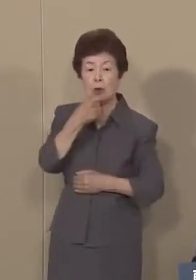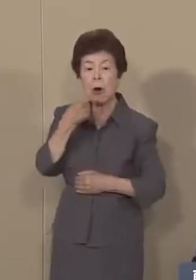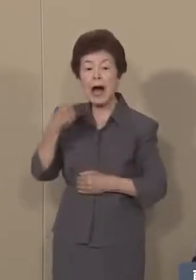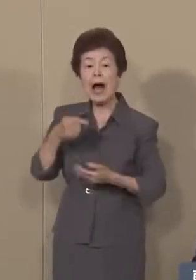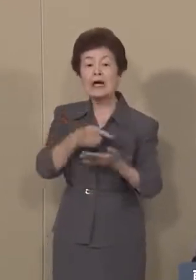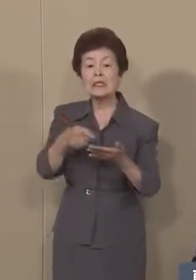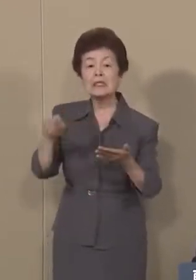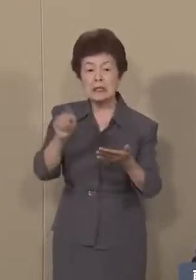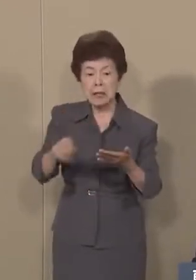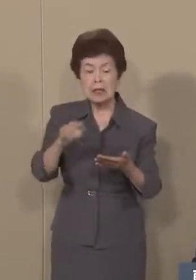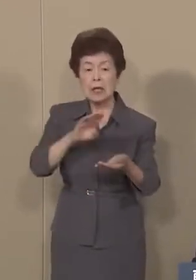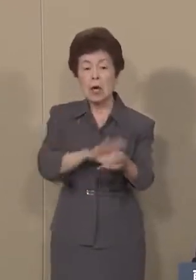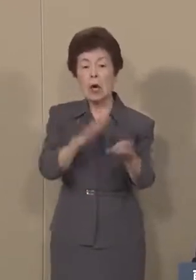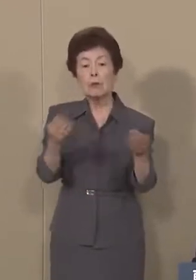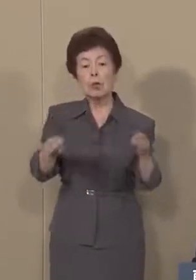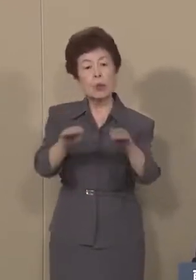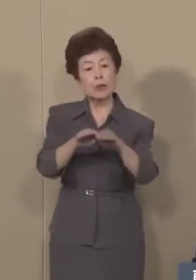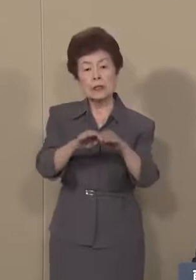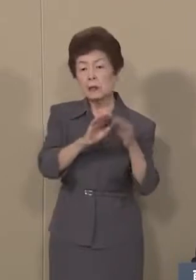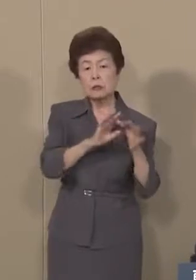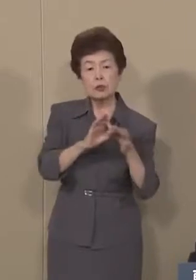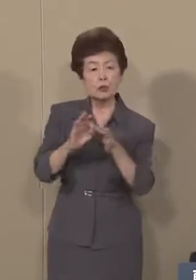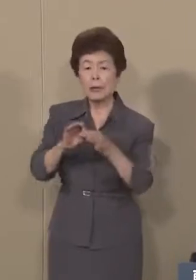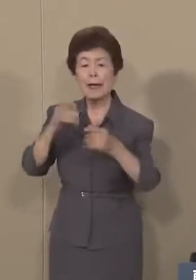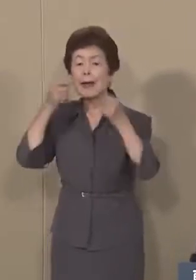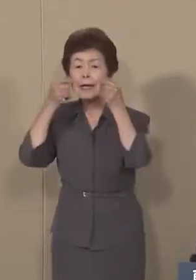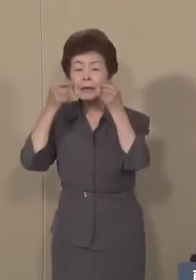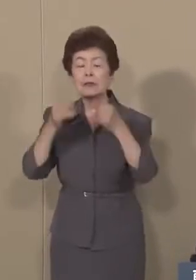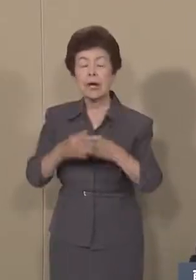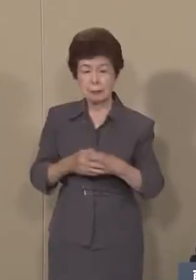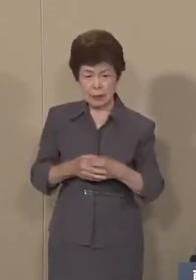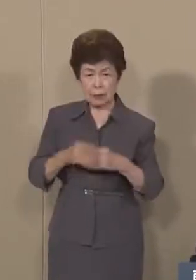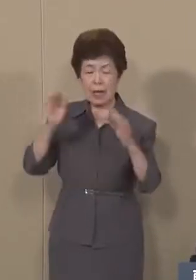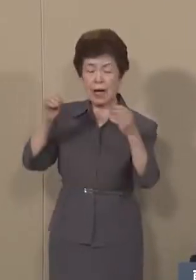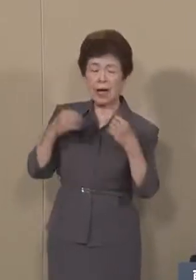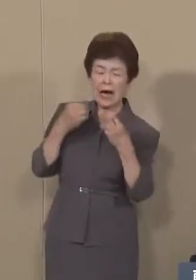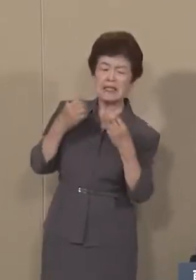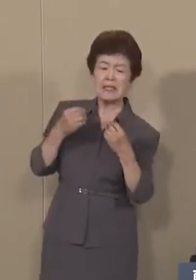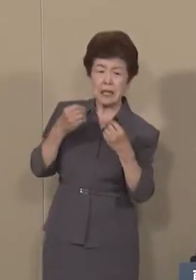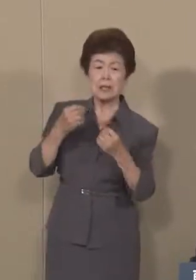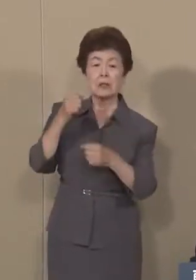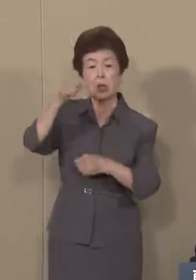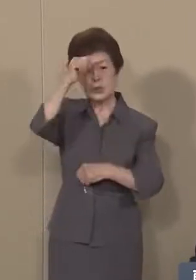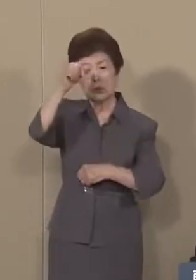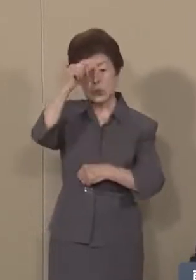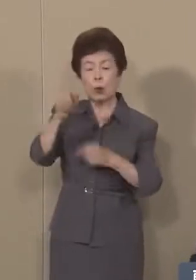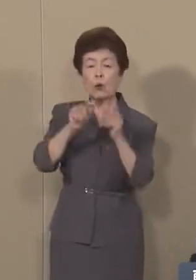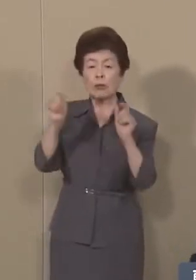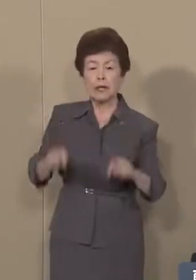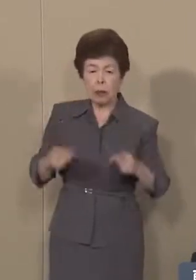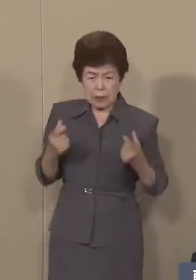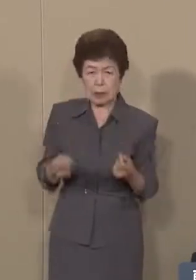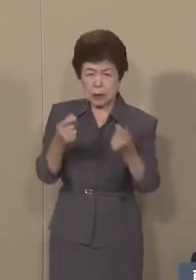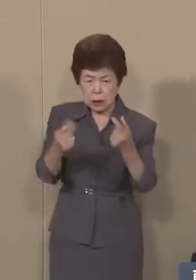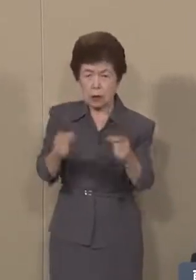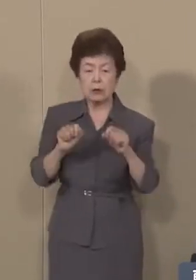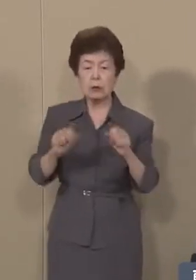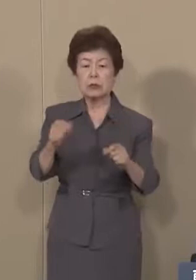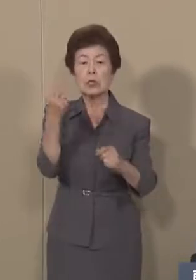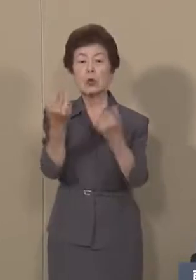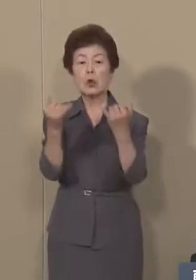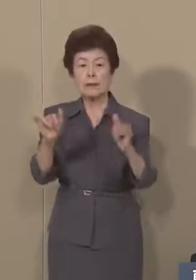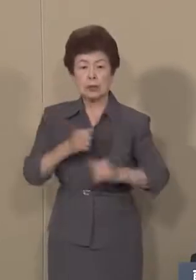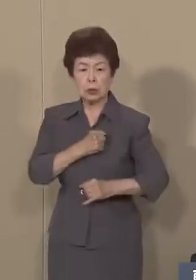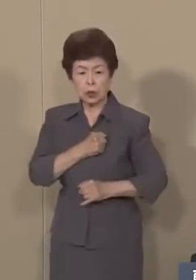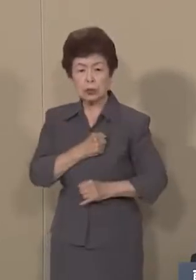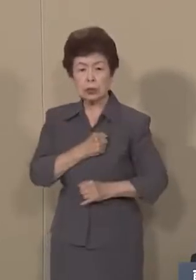なり病院の維持が困難となっています感染症対策をしっかりと行い都民のいのちや件こうを守るために